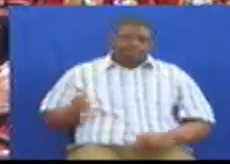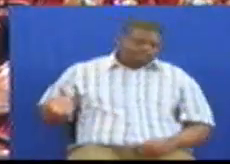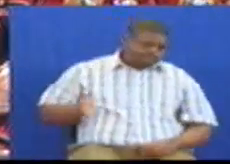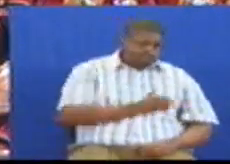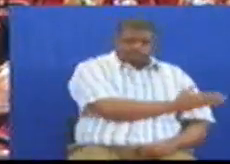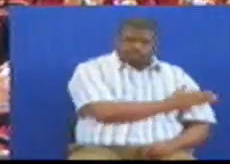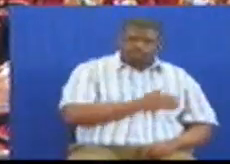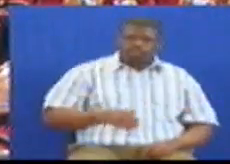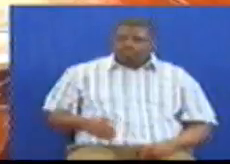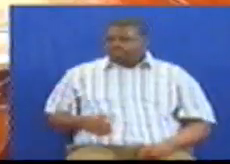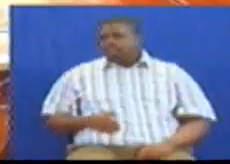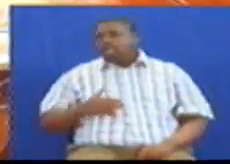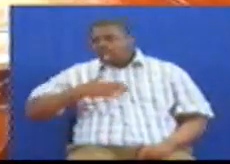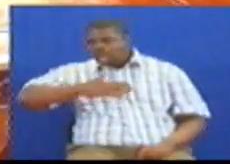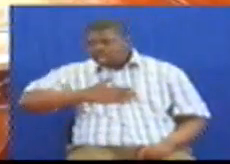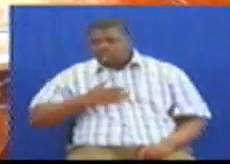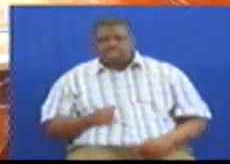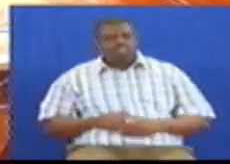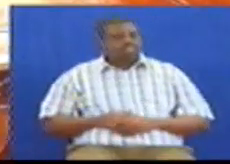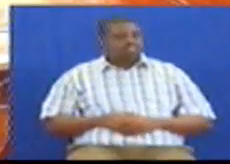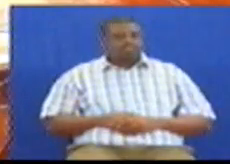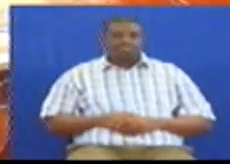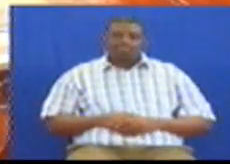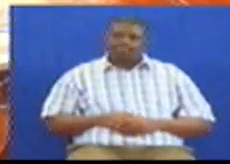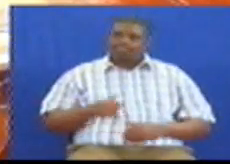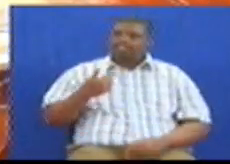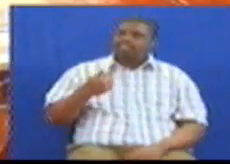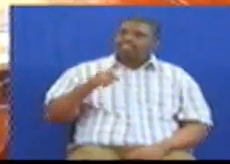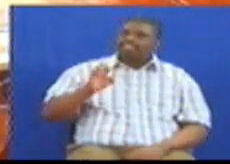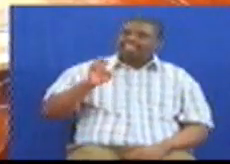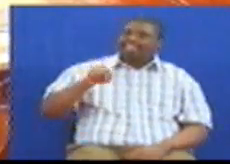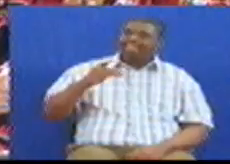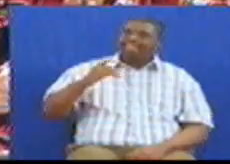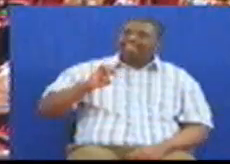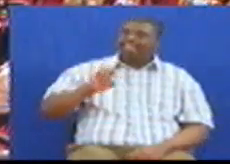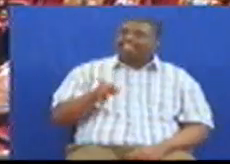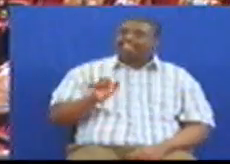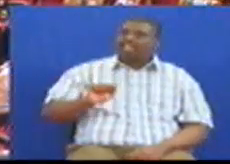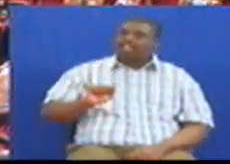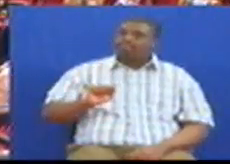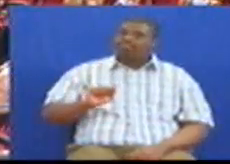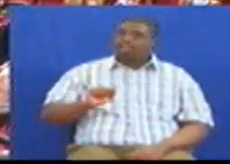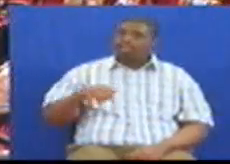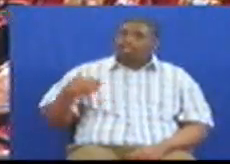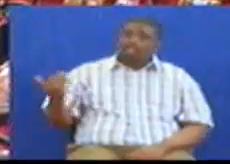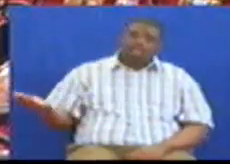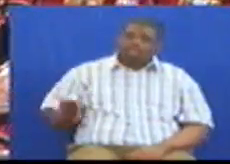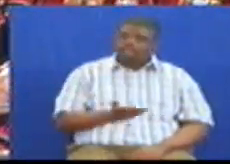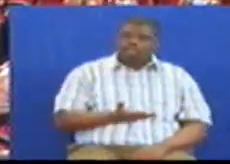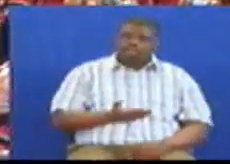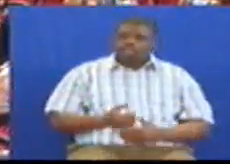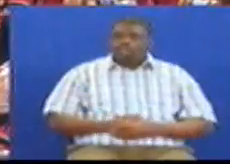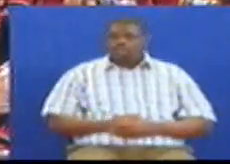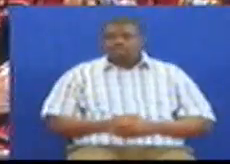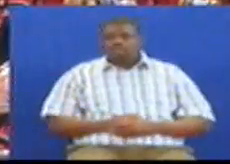Nilikuwa nimemtaja Mheshimiwa Grace Victor Tendega, atafuatiwa na Mheshimiwa Timotheo Paul Mzava,